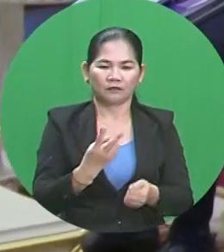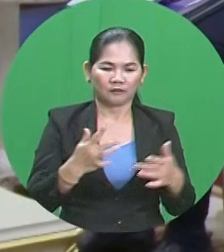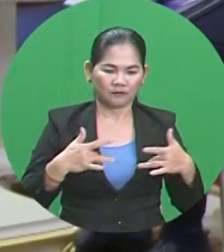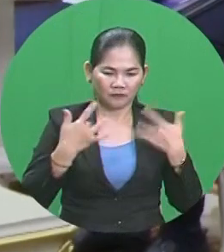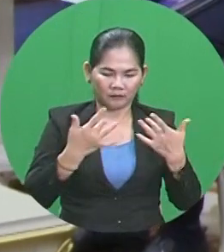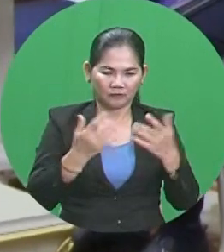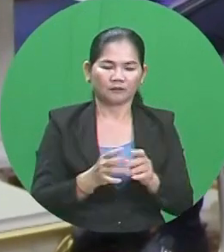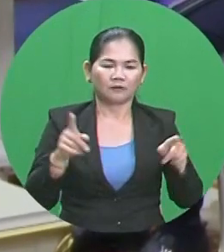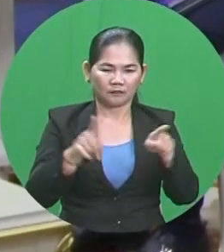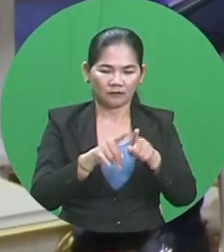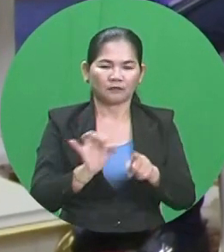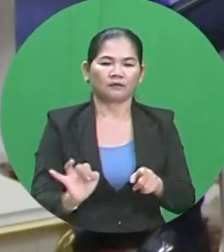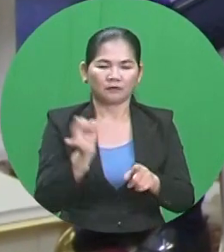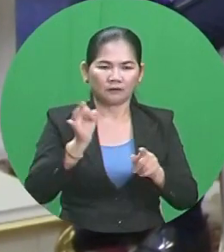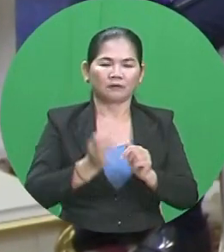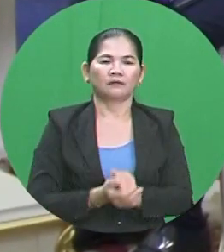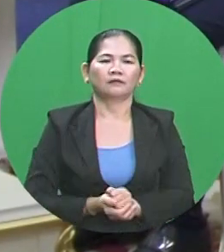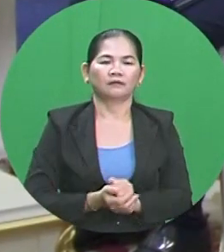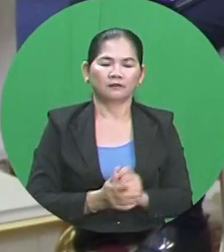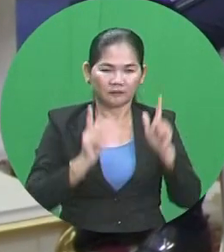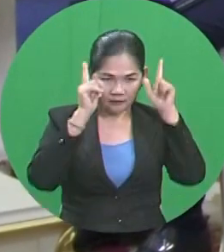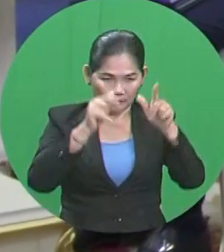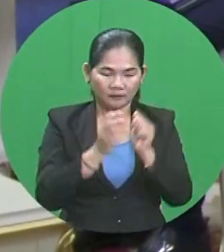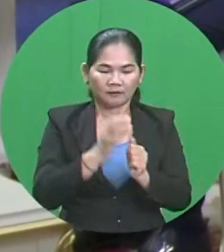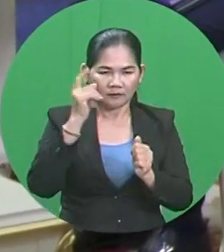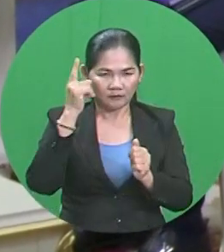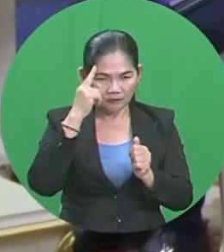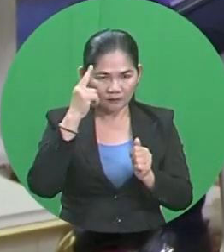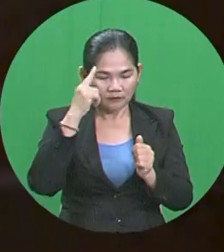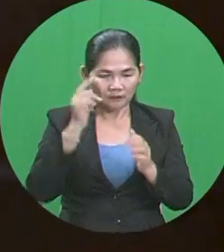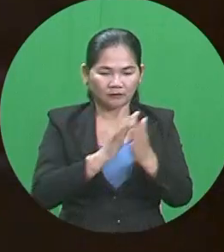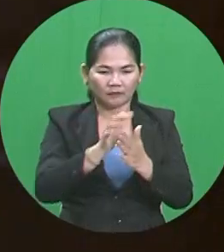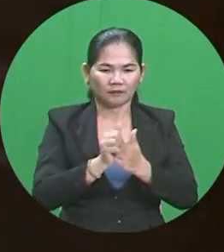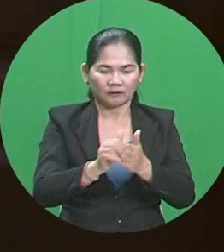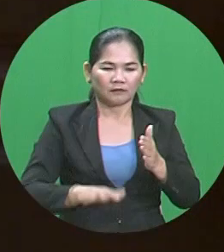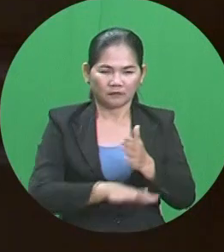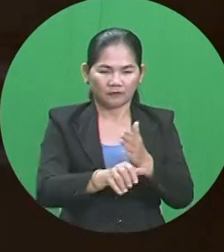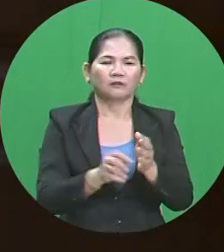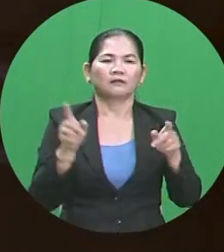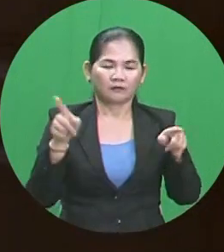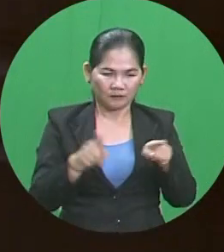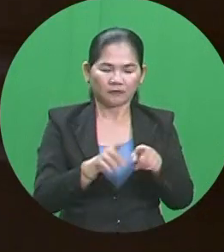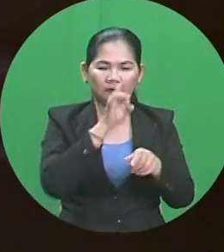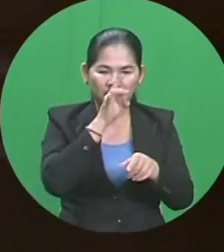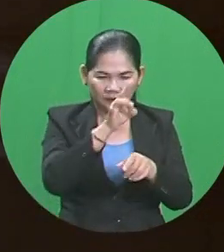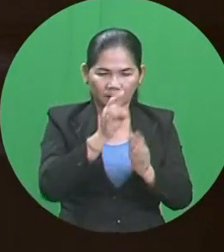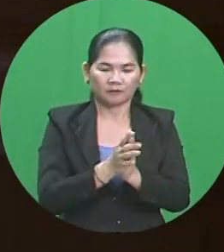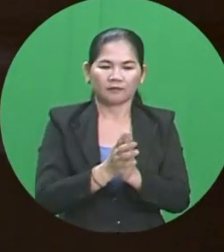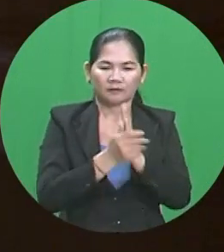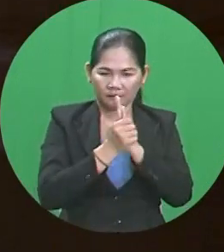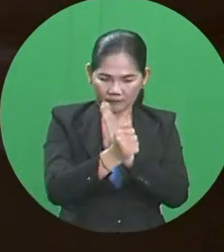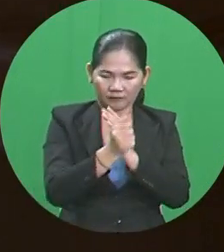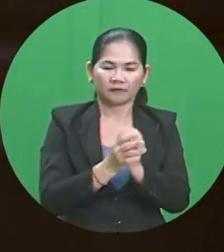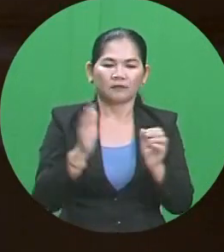ន្លងមកប្រកបដោយភាពជោគជ័យអយ្យដមមានជំនឿថារាជរដ្ឋាភិបាលកម្ពុជាពិតជានឹងមានសមត្ថភាពគ្